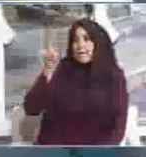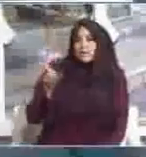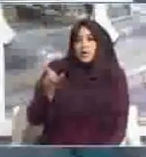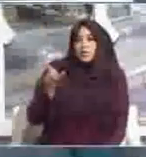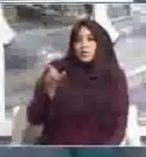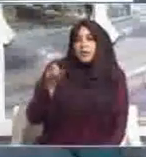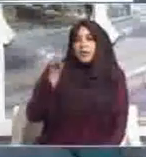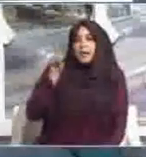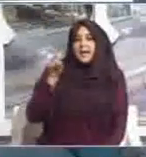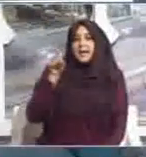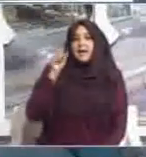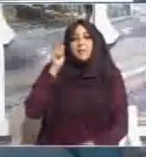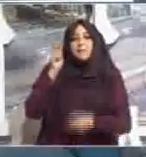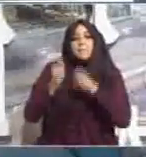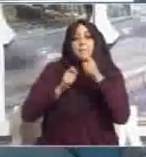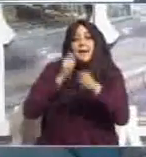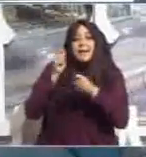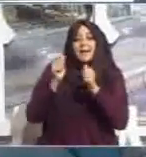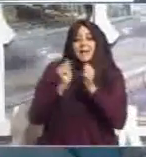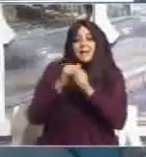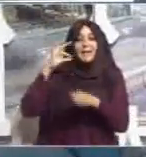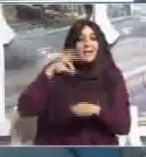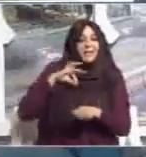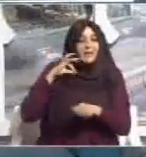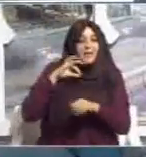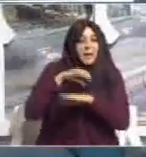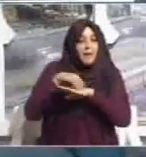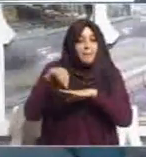إنسان عنده قرض ربوي. إيه؟